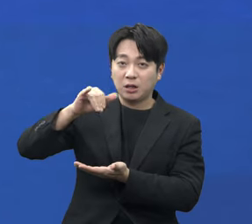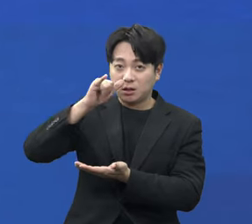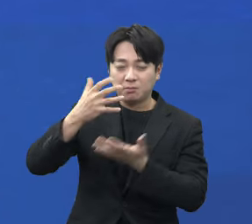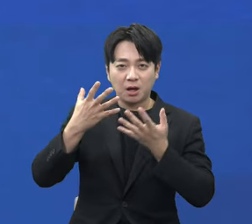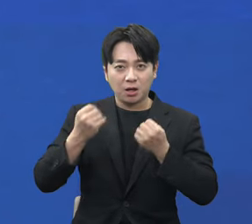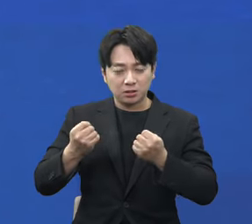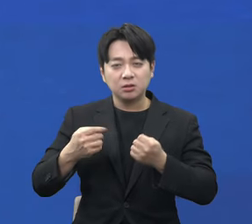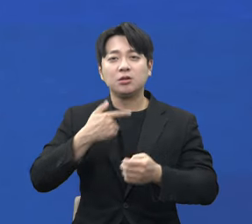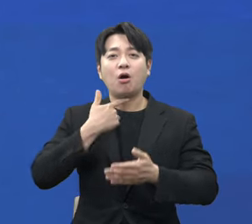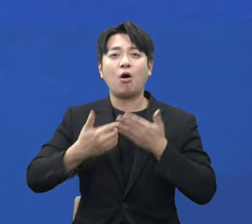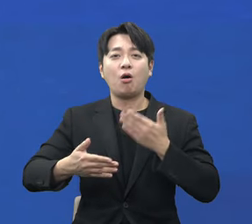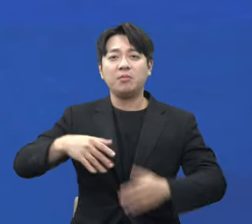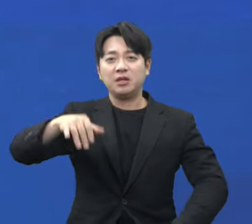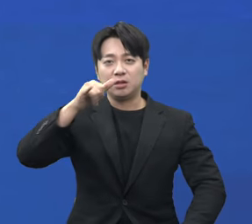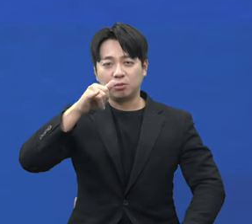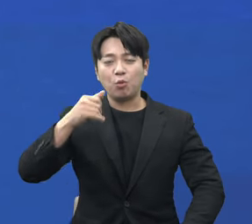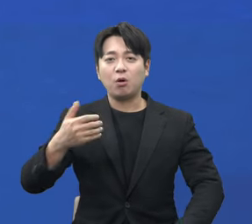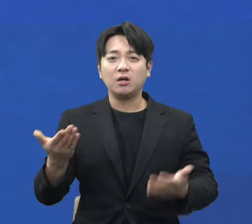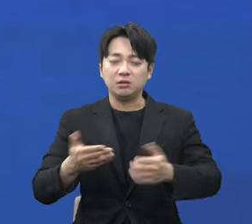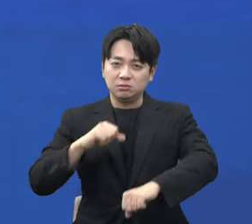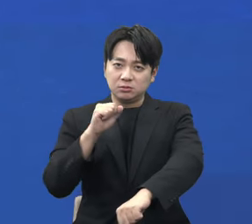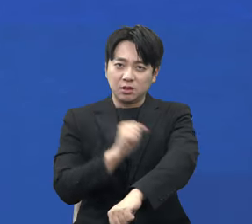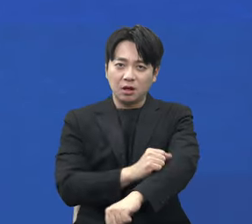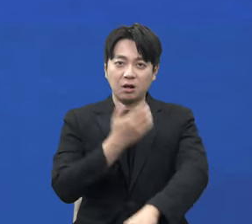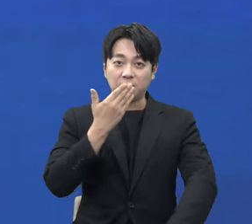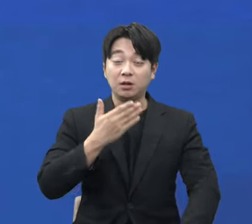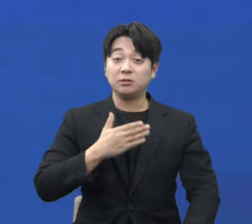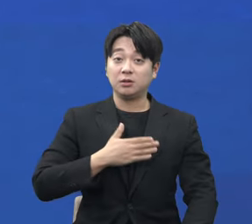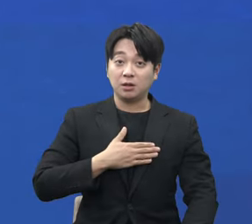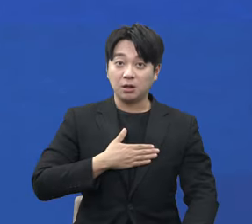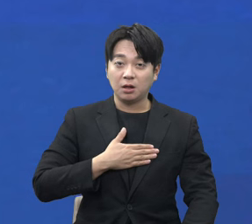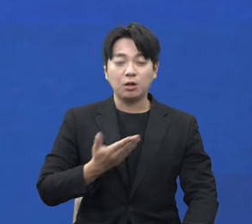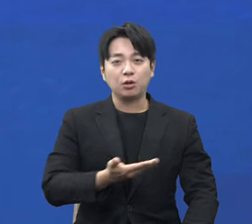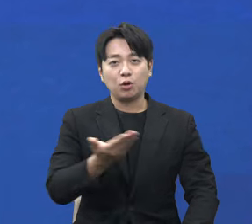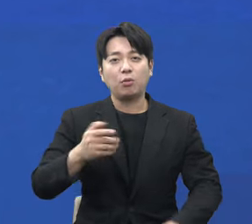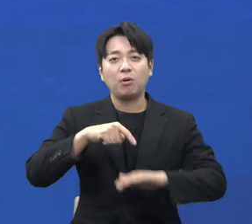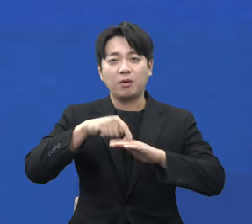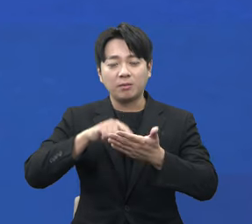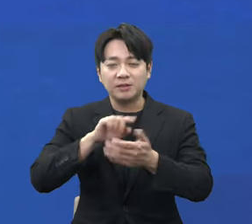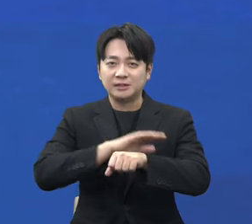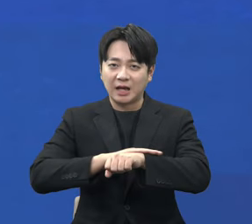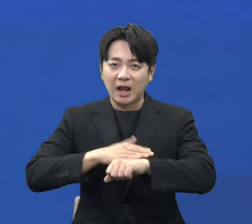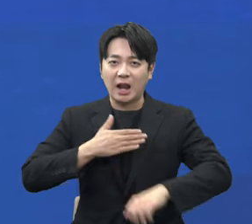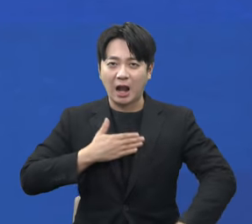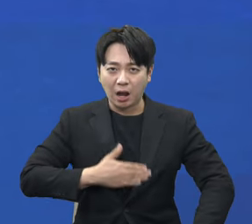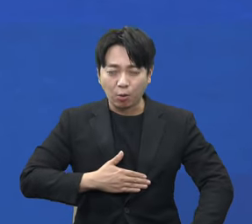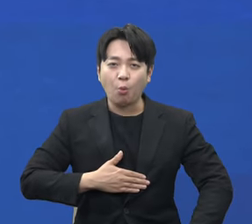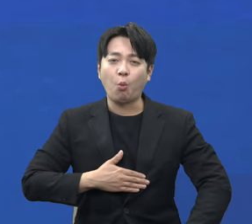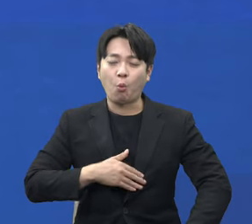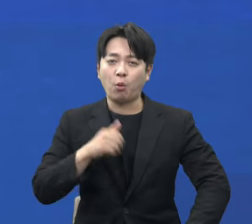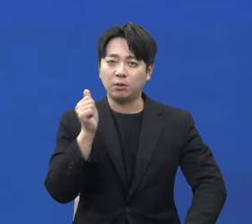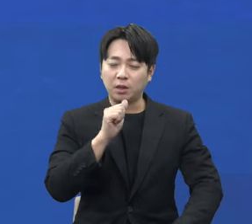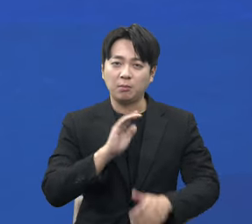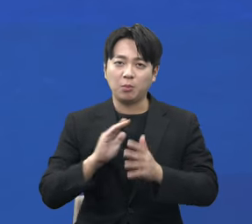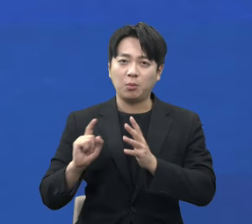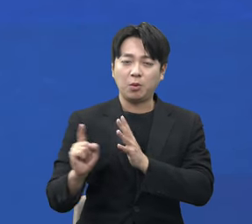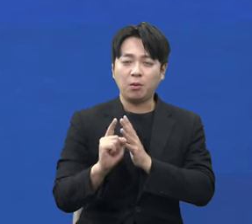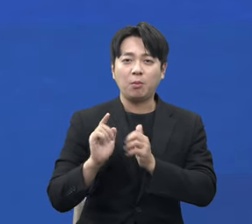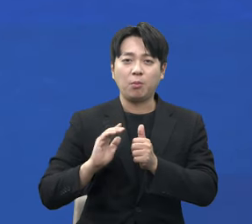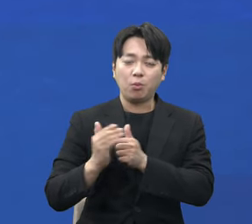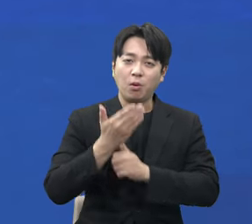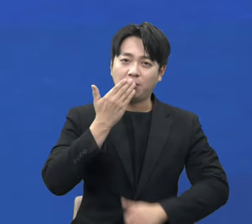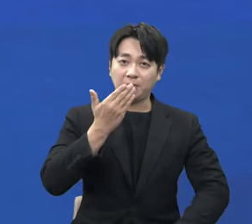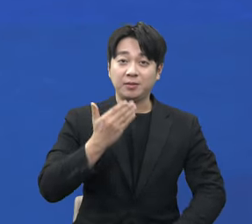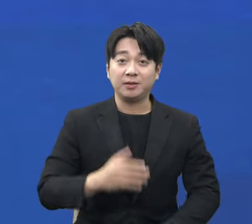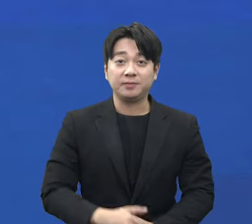1번 박정쾌가 누구보다도 자영업자 소상공인의 마음을 잘 대변할 수 있습니다. 저에게 그 쓰임을 사용해 주십시오.